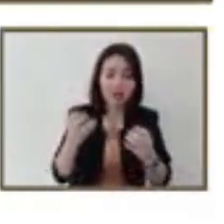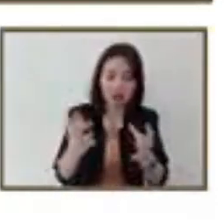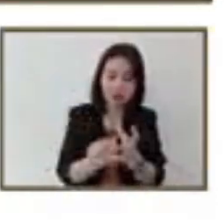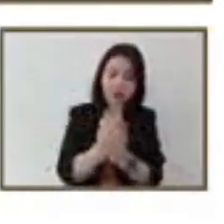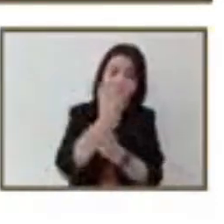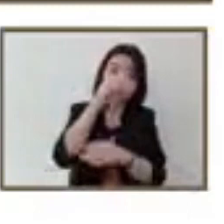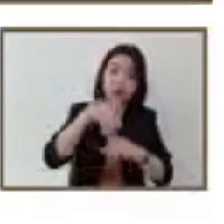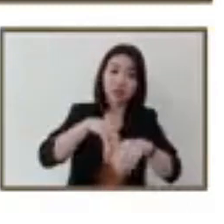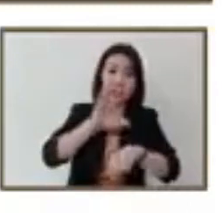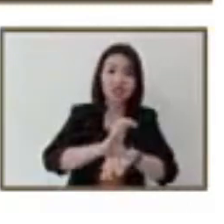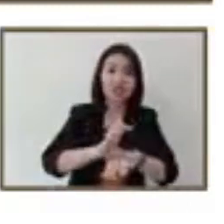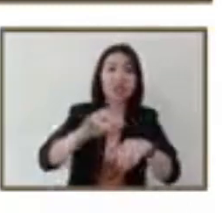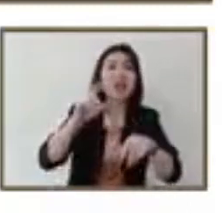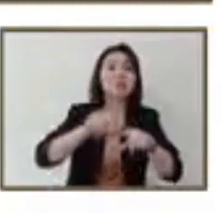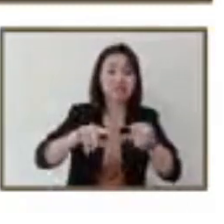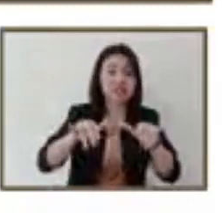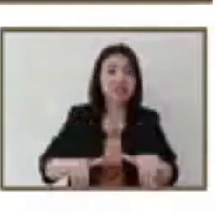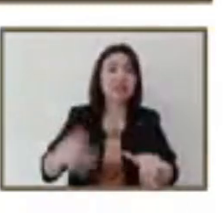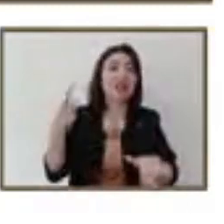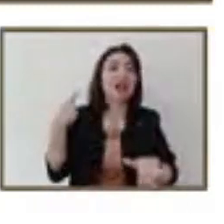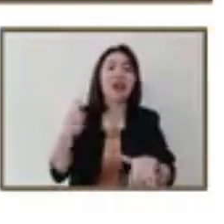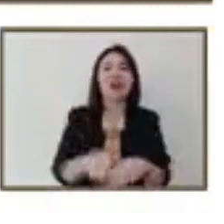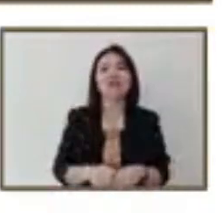Pero napariwara ang buhay.